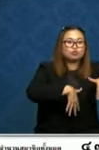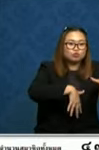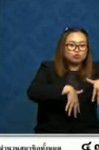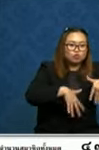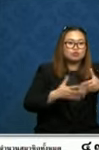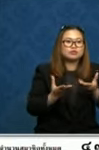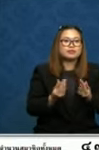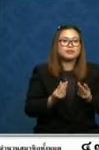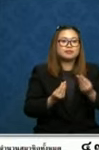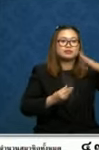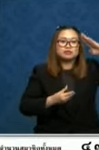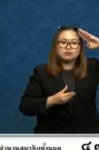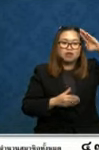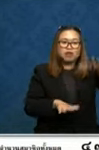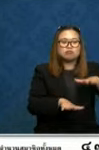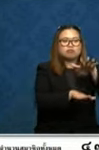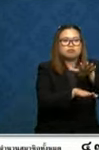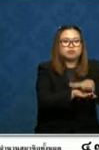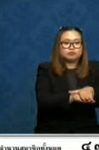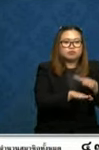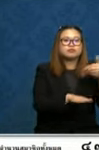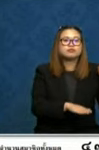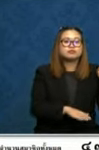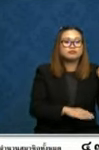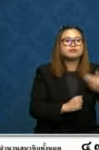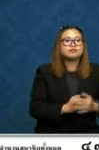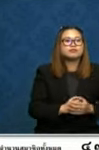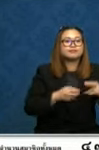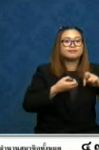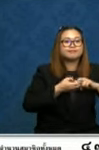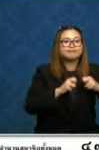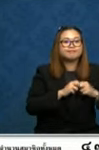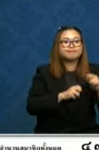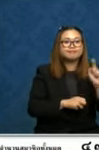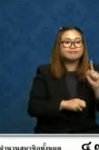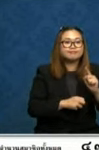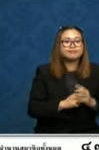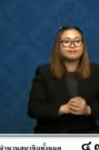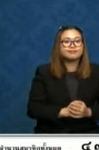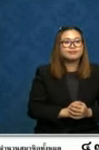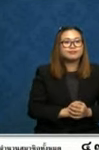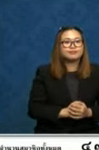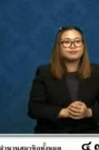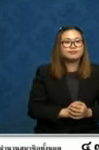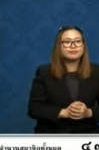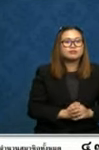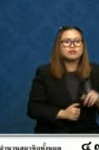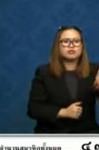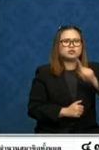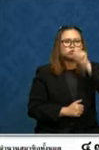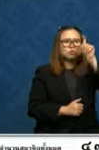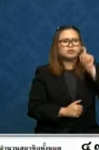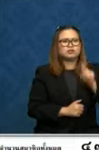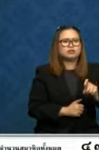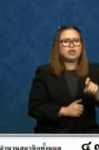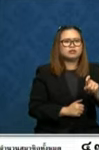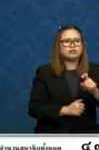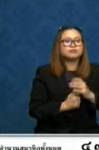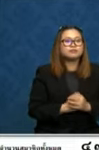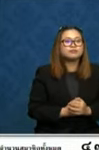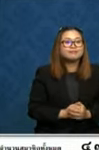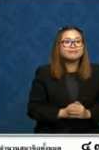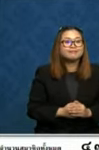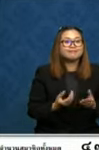องร้องเรียนเข้ามาเต็มไปหมดนะครับปัญหาอีกประการก็คือเรื่องมีข้อสงสัยนะครับว่าก